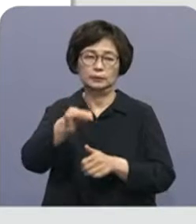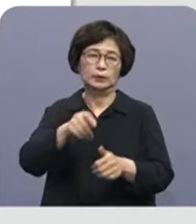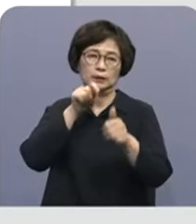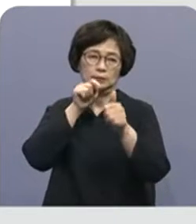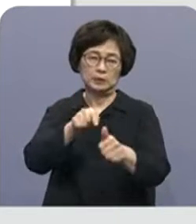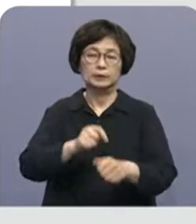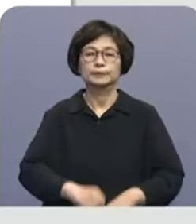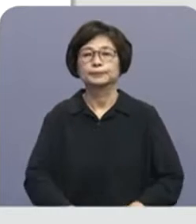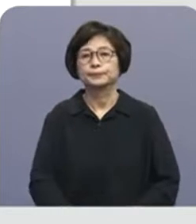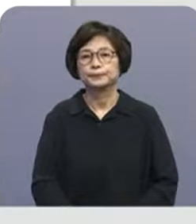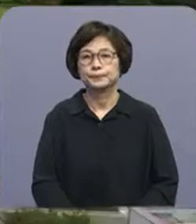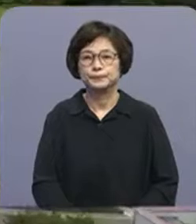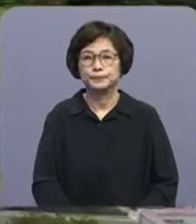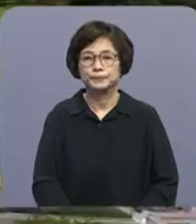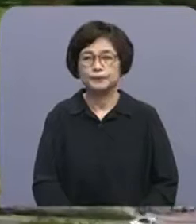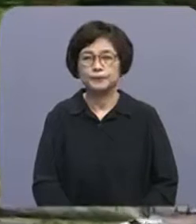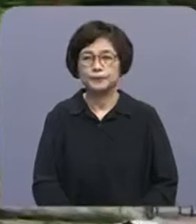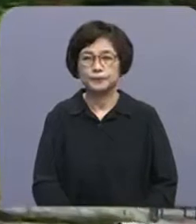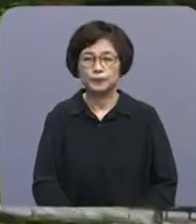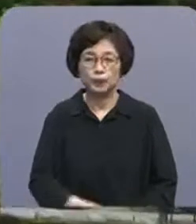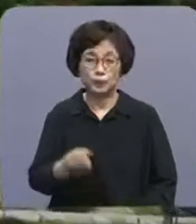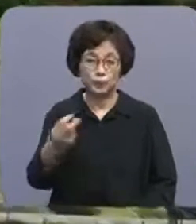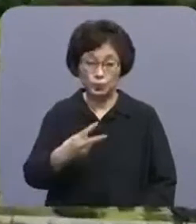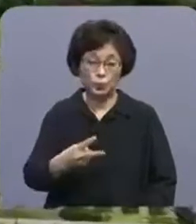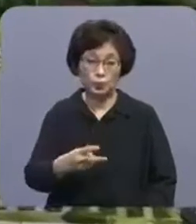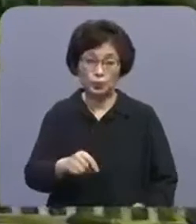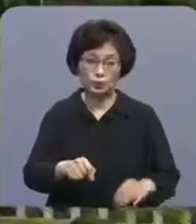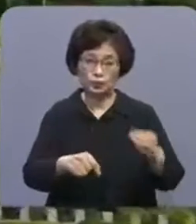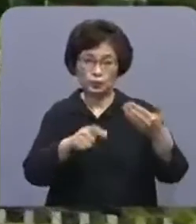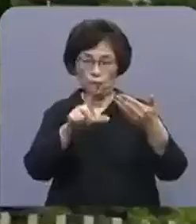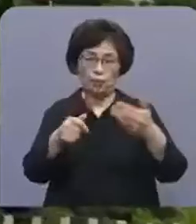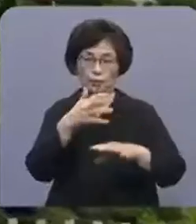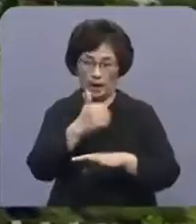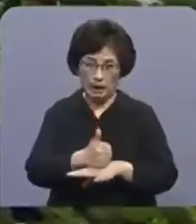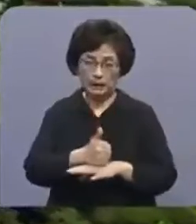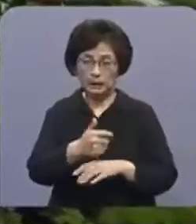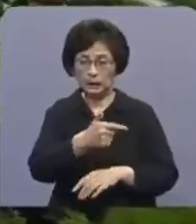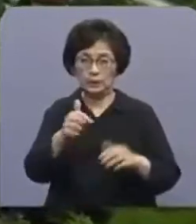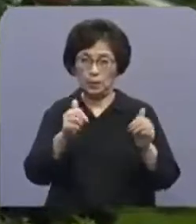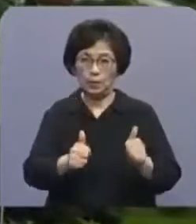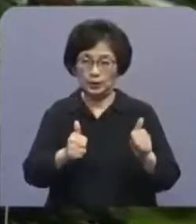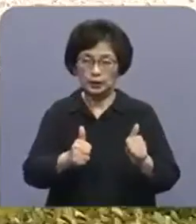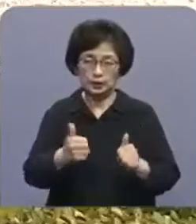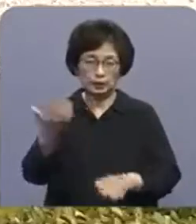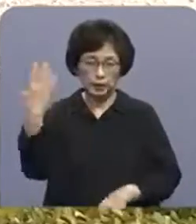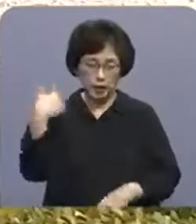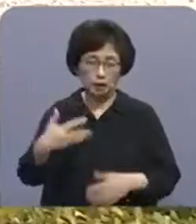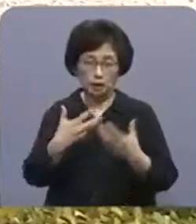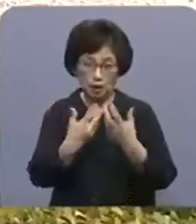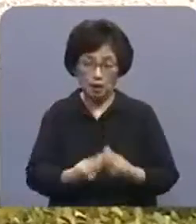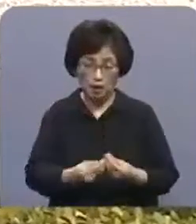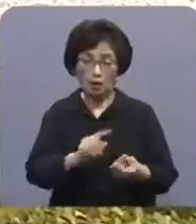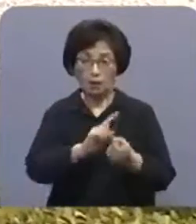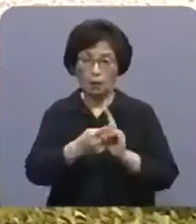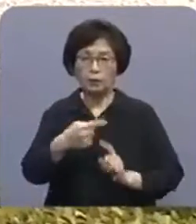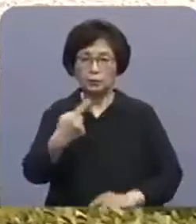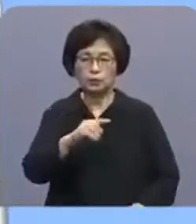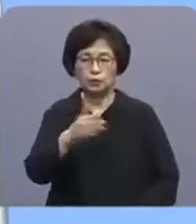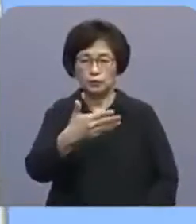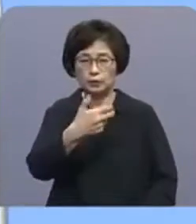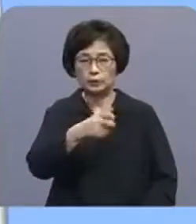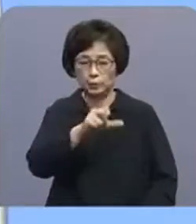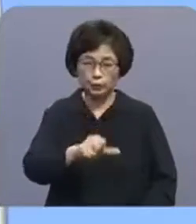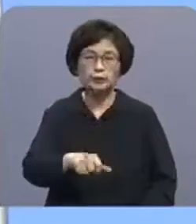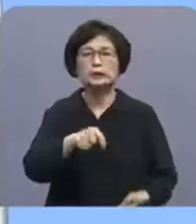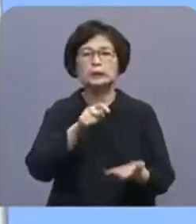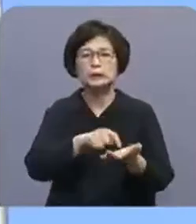승소 판결을 했습니다 이에 앞서 지난달 말 대법원 저는 합의체가 기존 판례를 받고 1975년 발령된